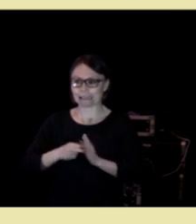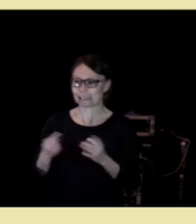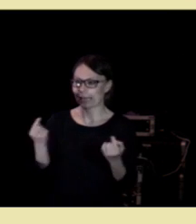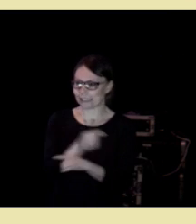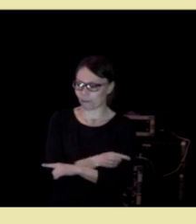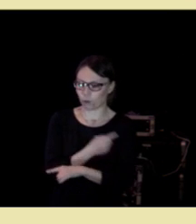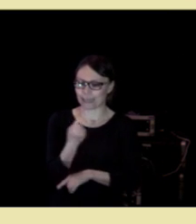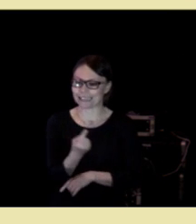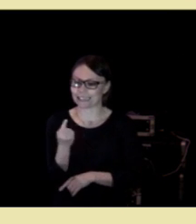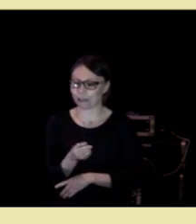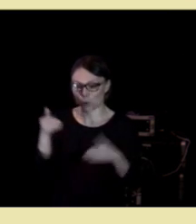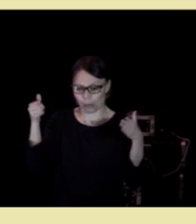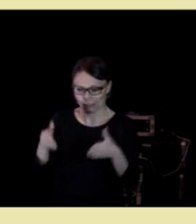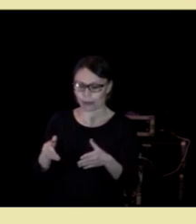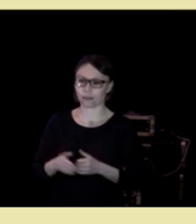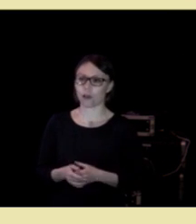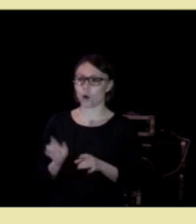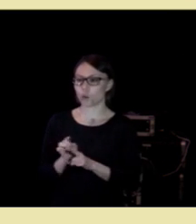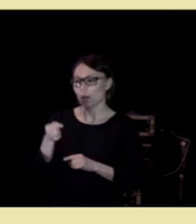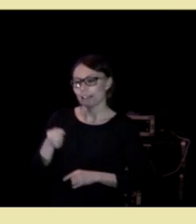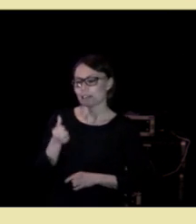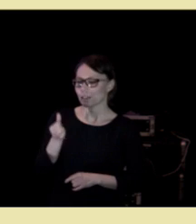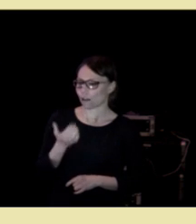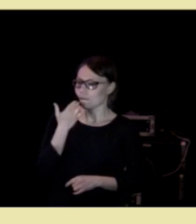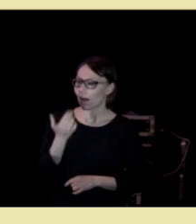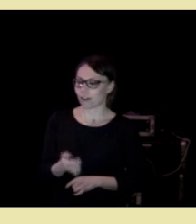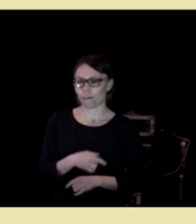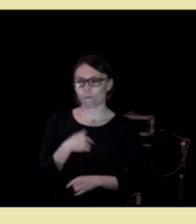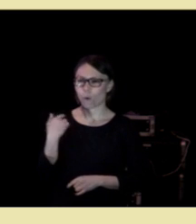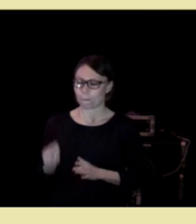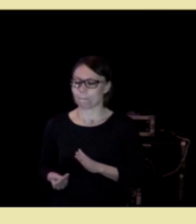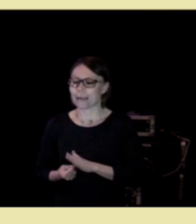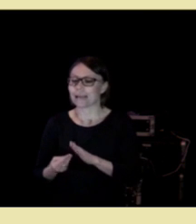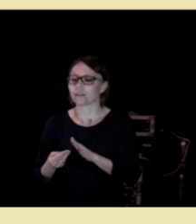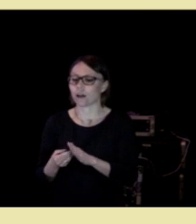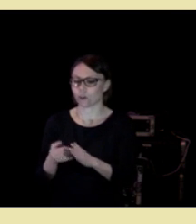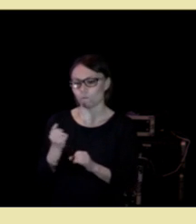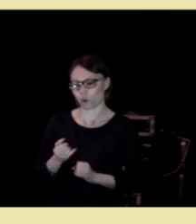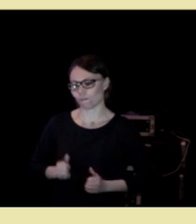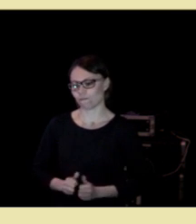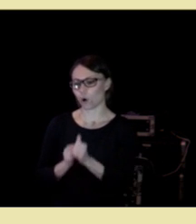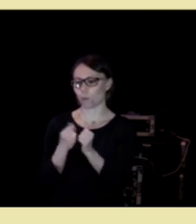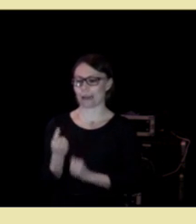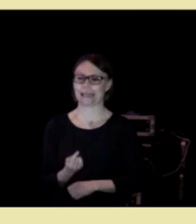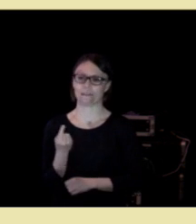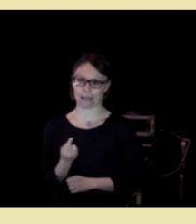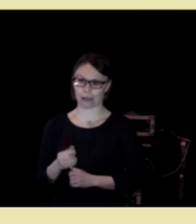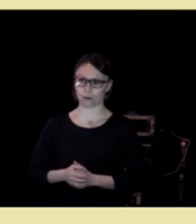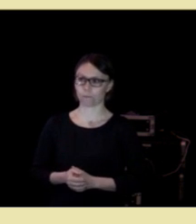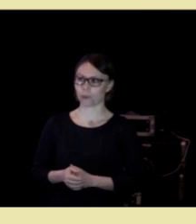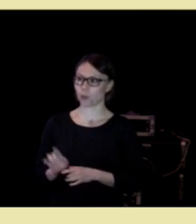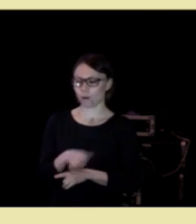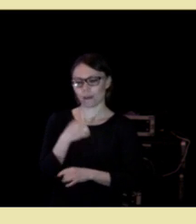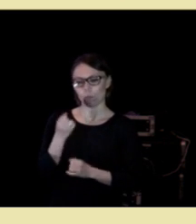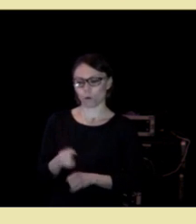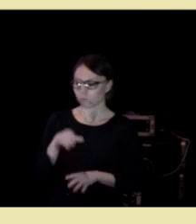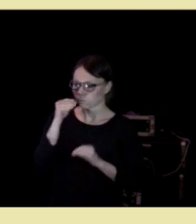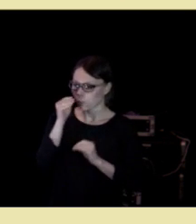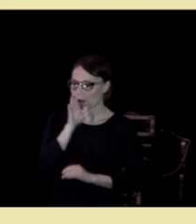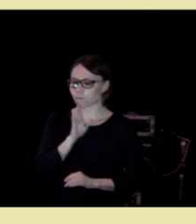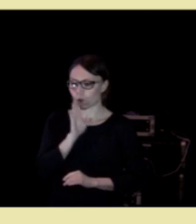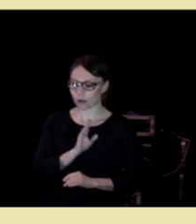for å bli individorienterte. Så dette skal være vårt bidrag til å følge opp individet. Og da må vi ta på alvor at